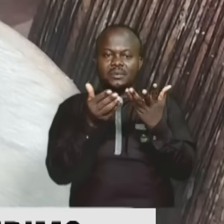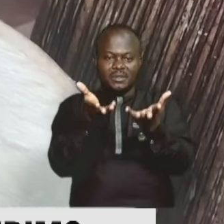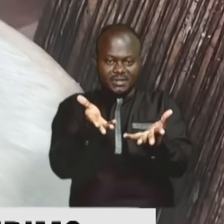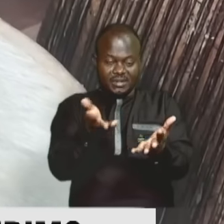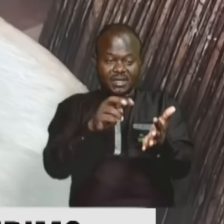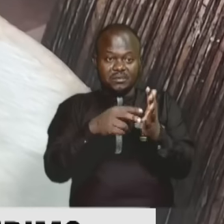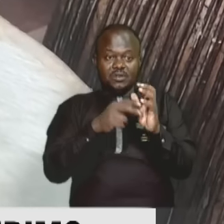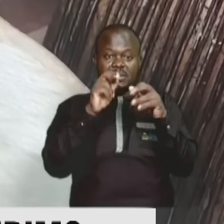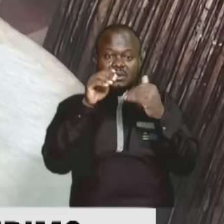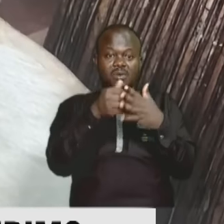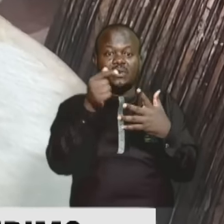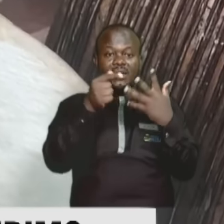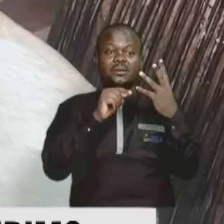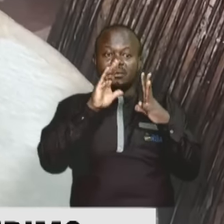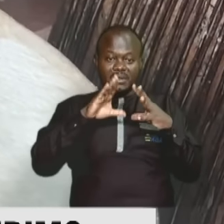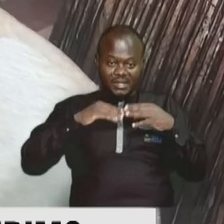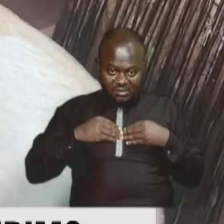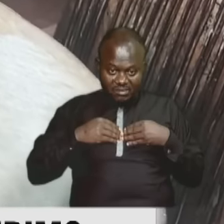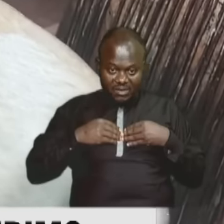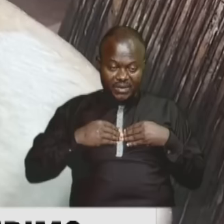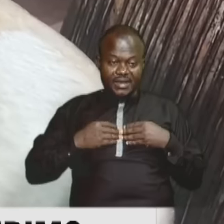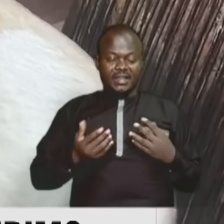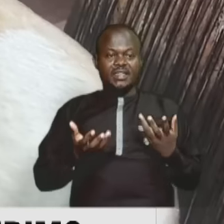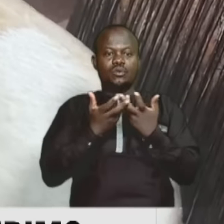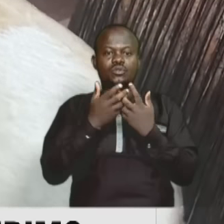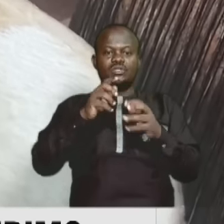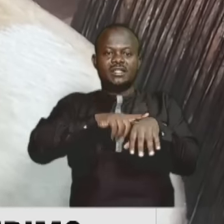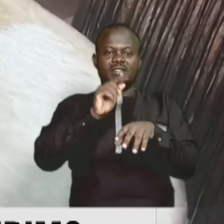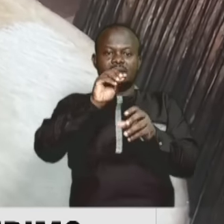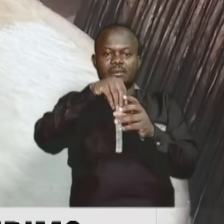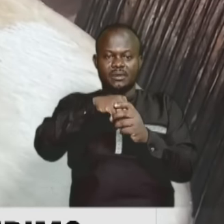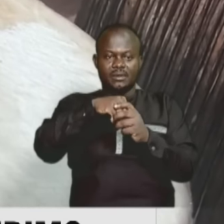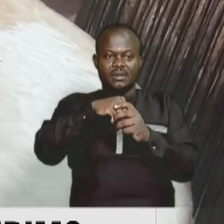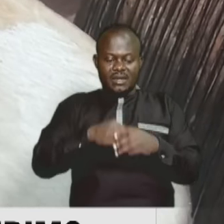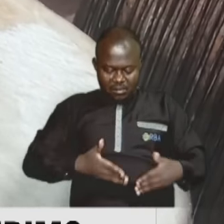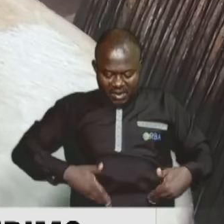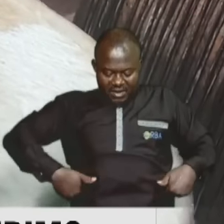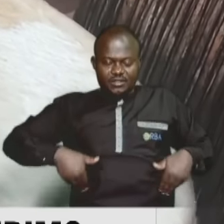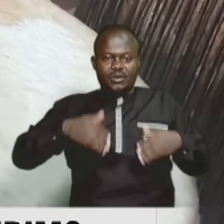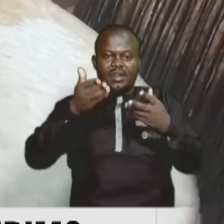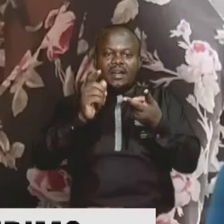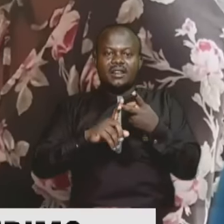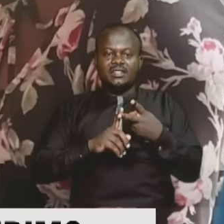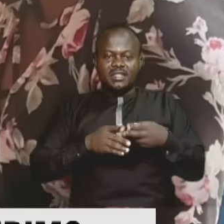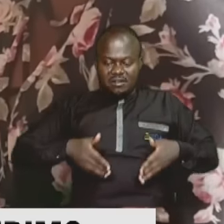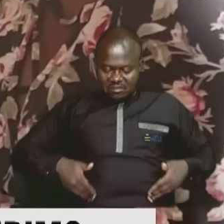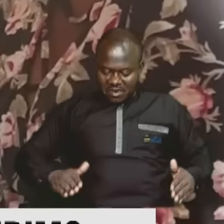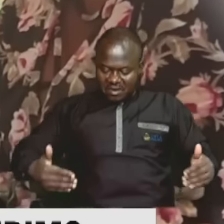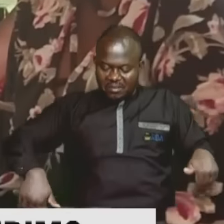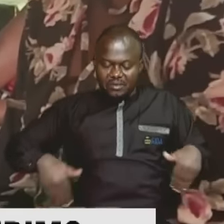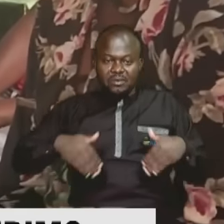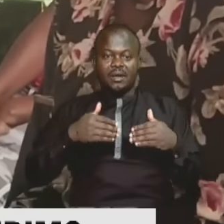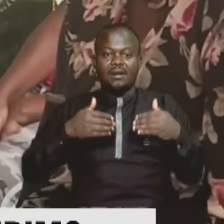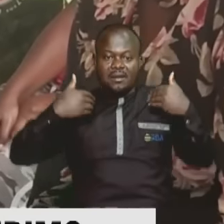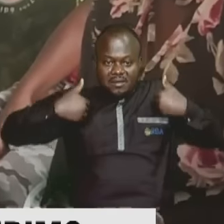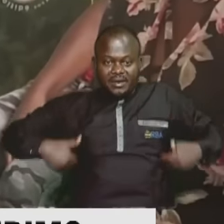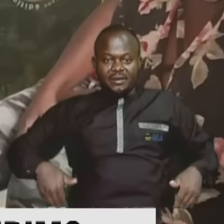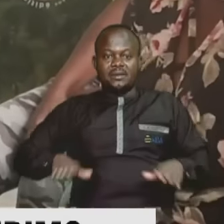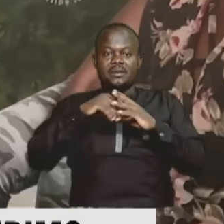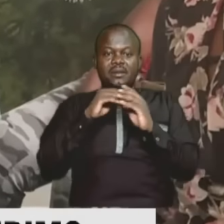ishaka kuvuga ngo hari imiziro igendana n'igihe abantu barimo amakariso yaraje amakabutura amasarubeti barambara bakajya mu